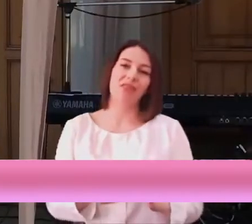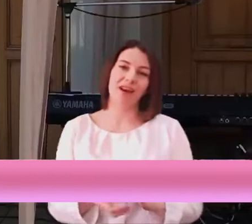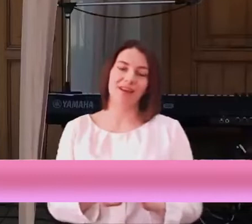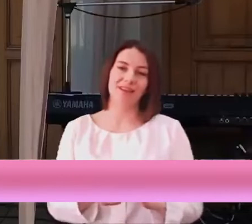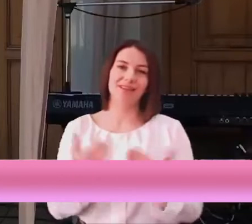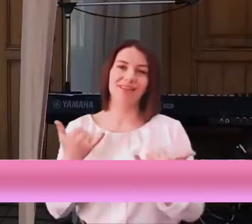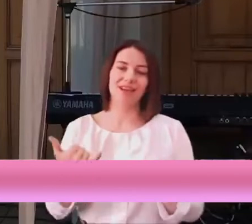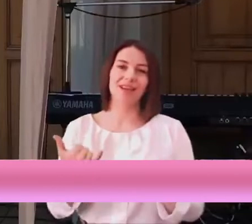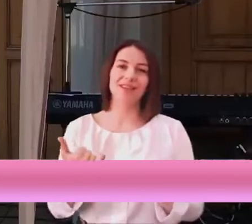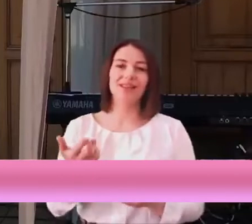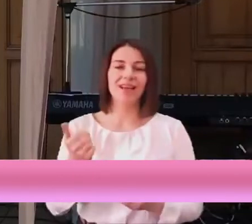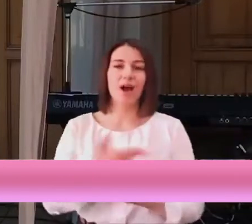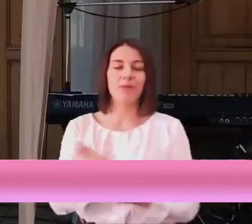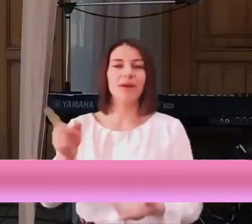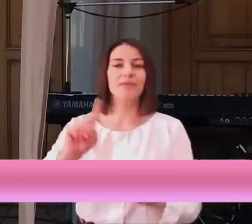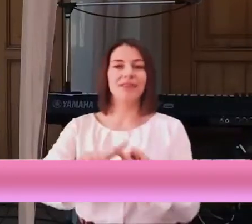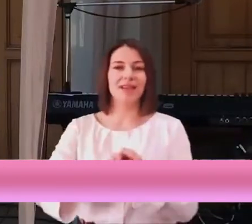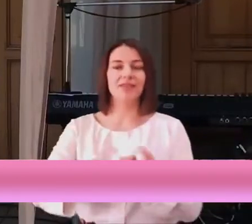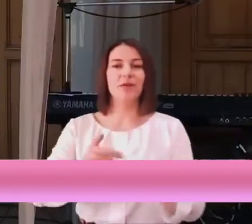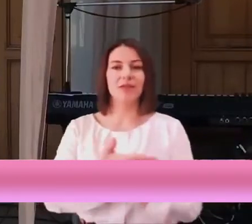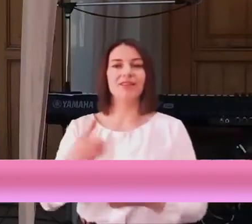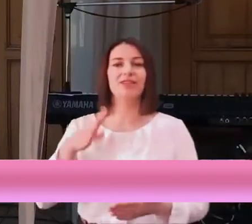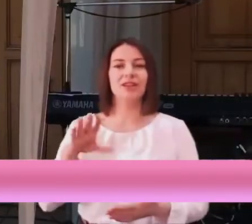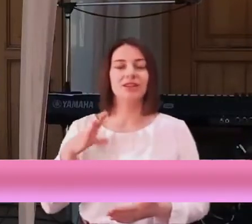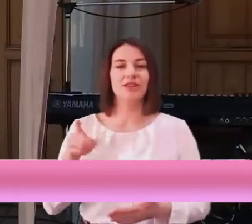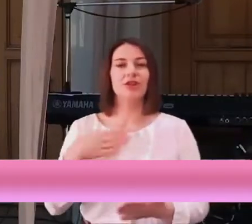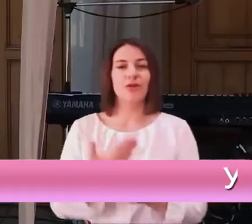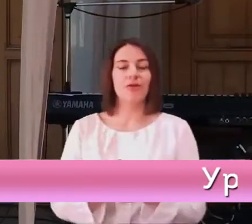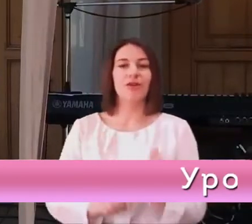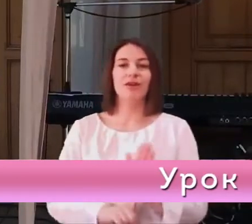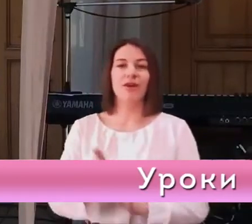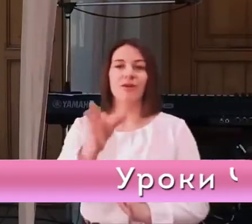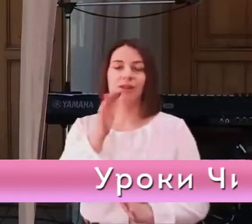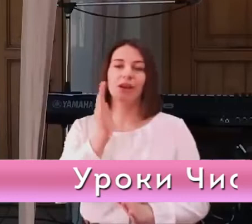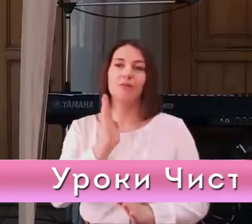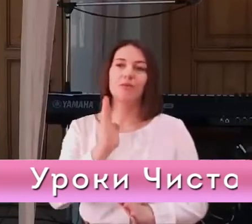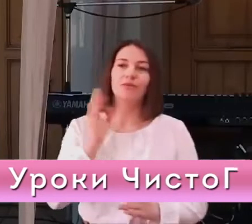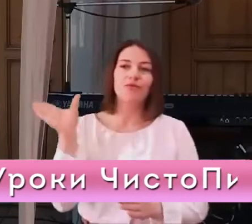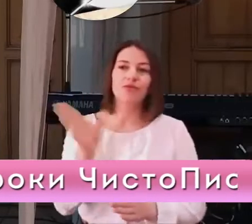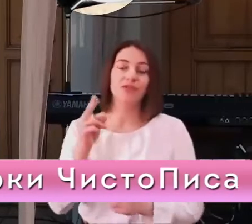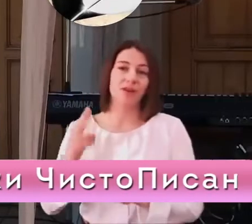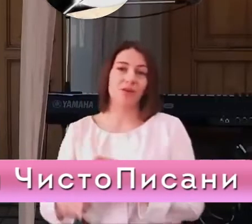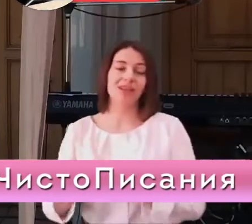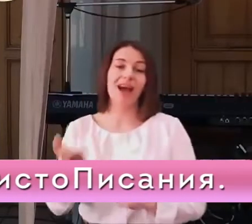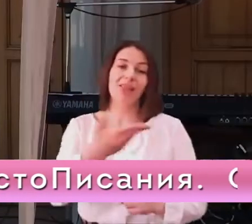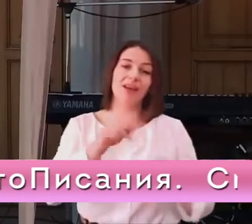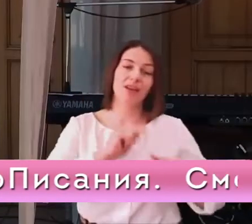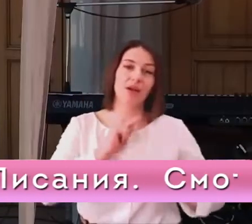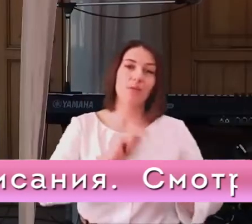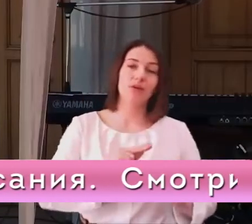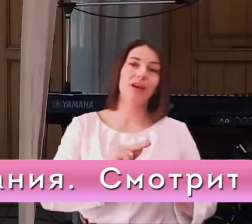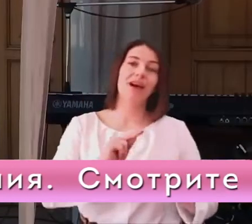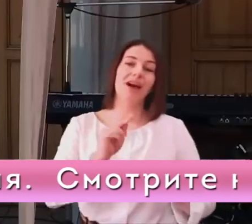связываем и наши ожидания с тем, что придет время, все закончится, будет налаживаться, и работа наша, которая сейчас